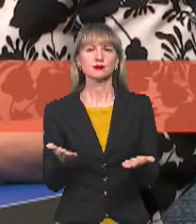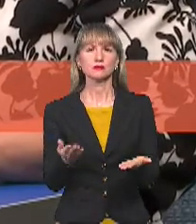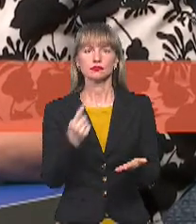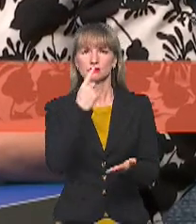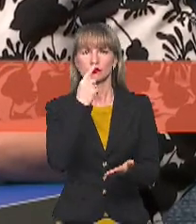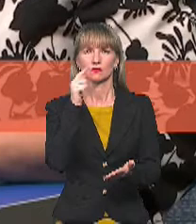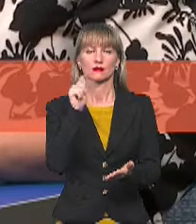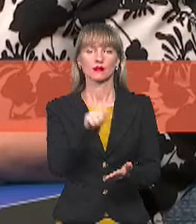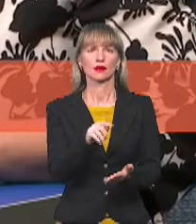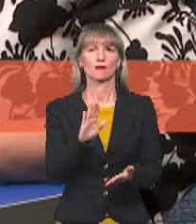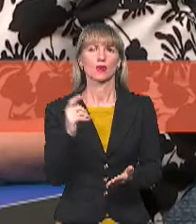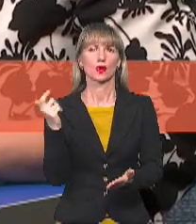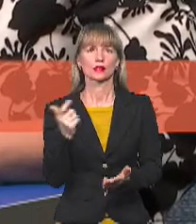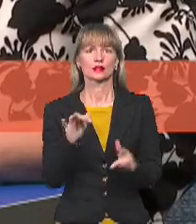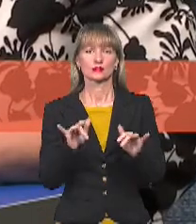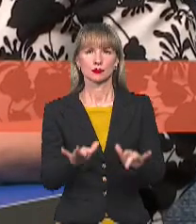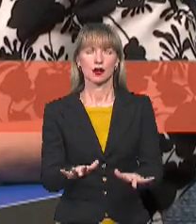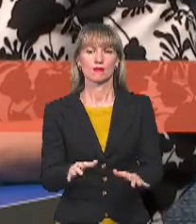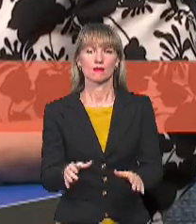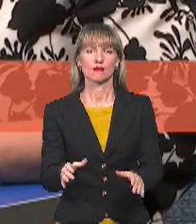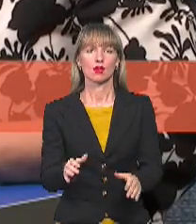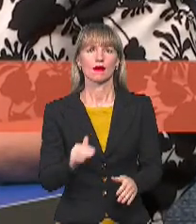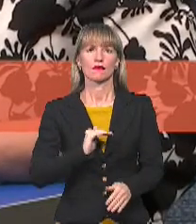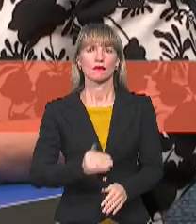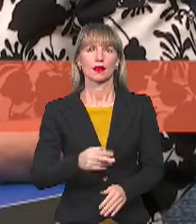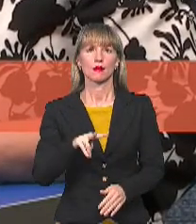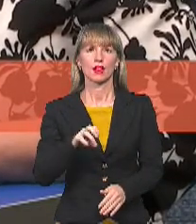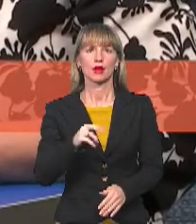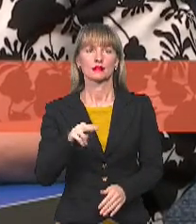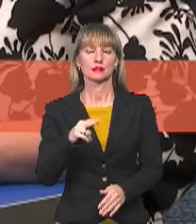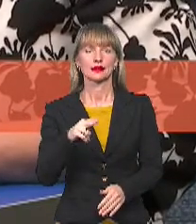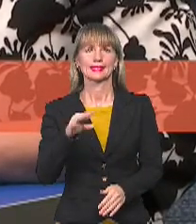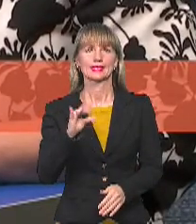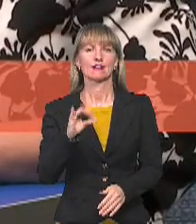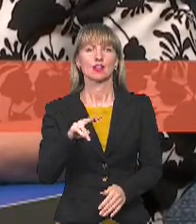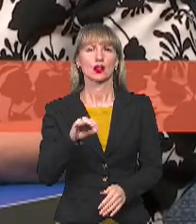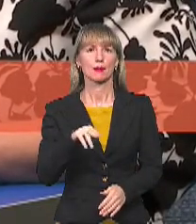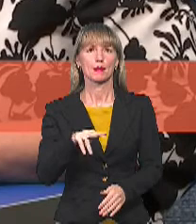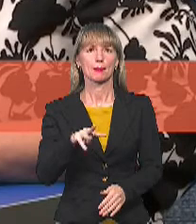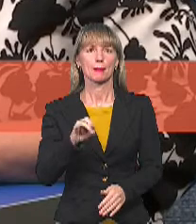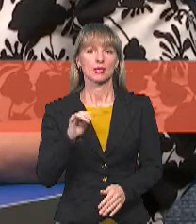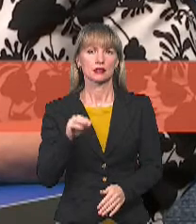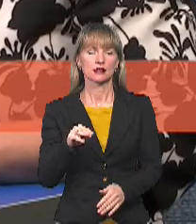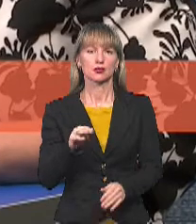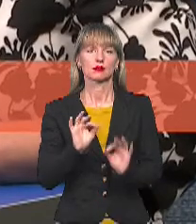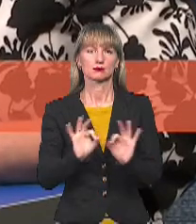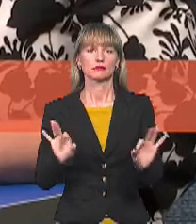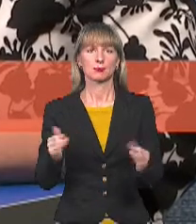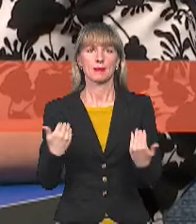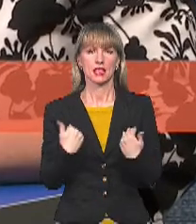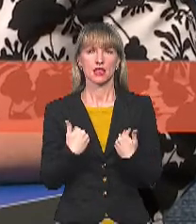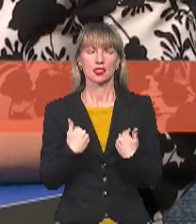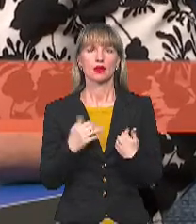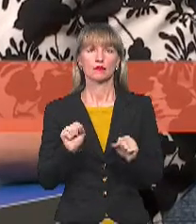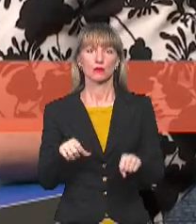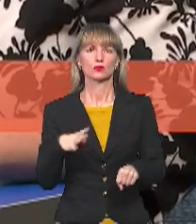лізе в хазяйственні справи компанії Land Development. Скажіть мені, будь ласка, може якось там